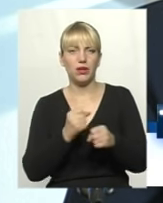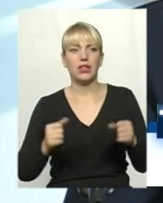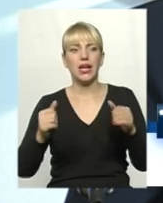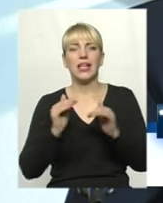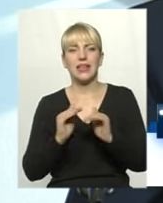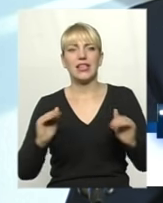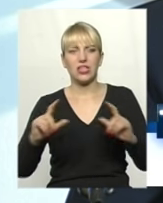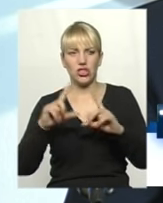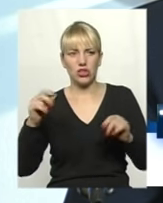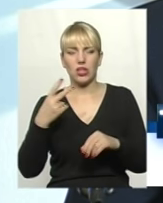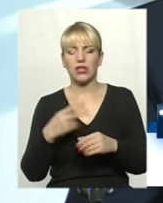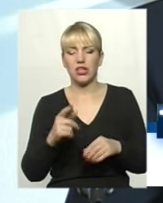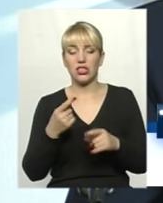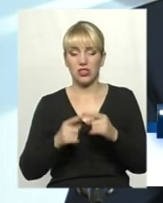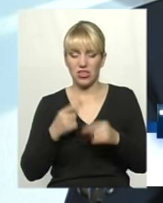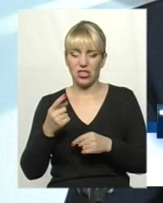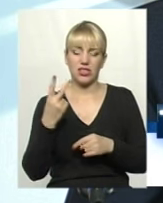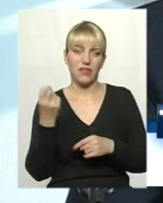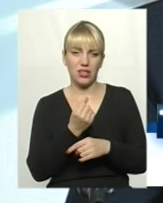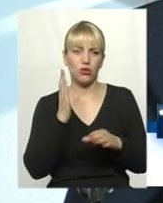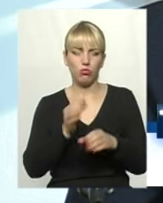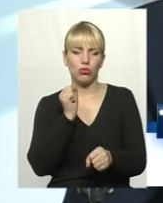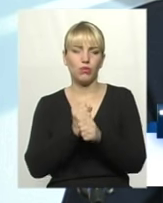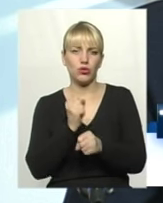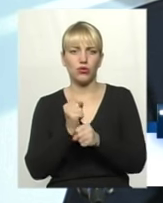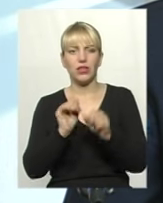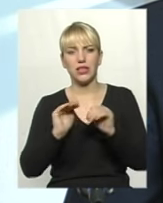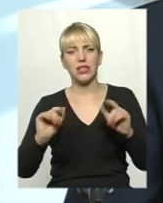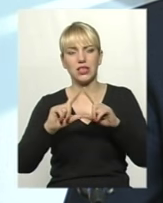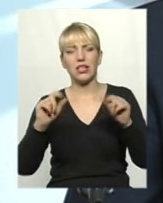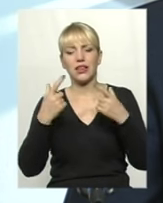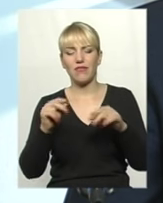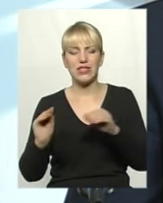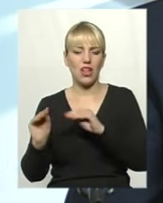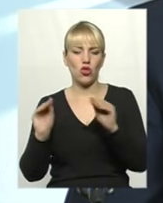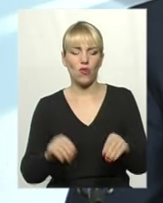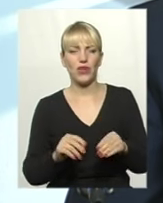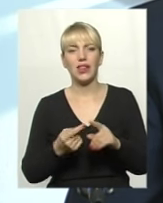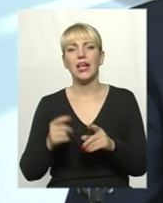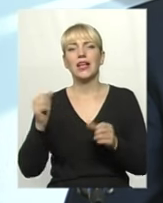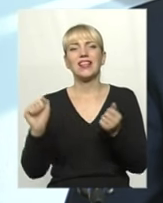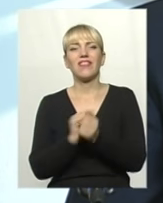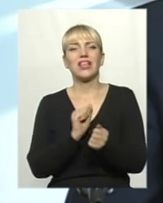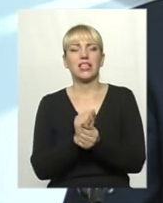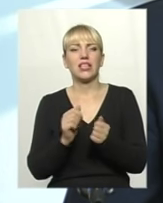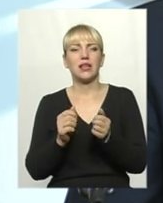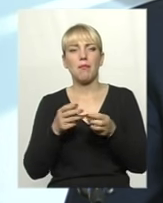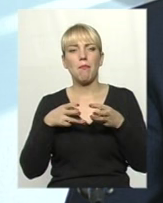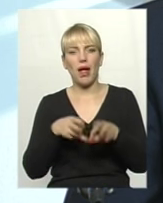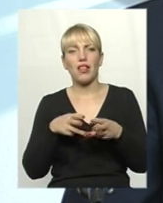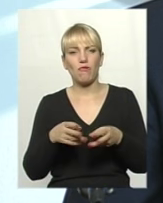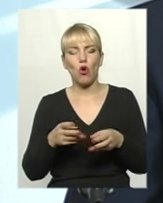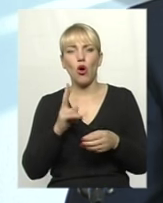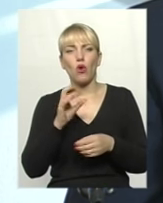недільку якусь півтори ми його відкриємо, запустимо, де встановили також альтернативне опалення на твердому паливу котли, пропустили, нормально